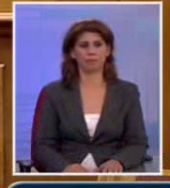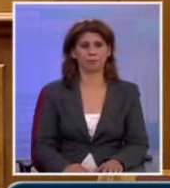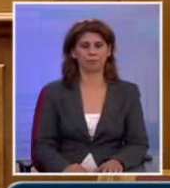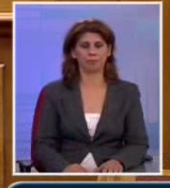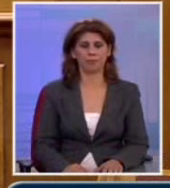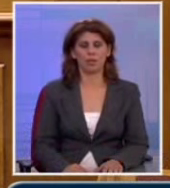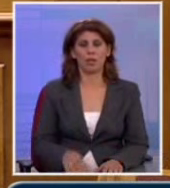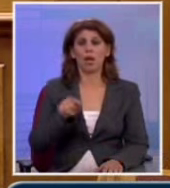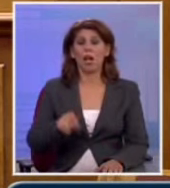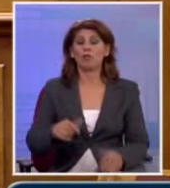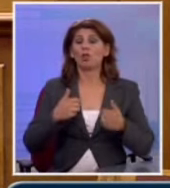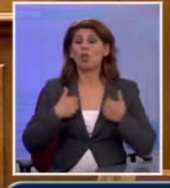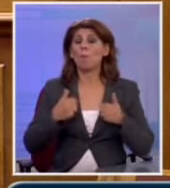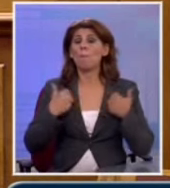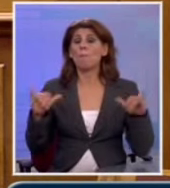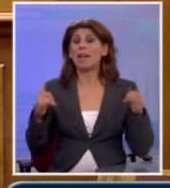Αυτό το παιχνίδι